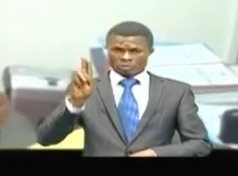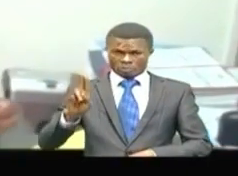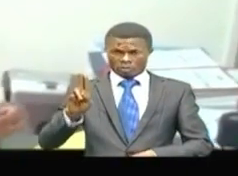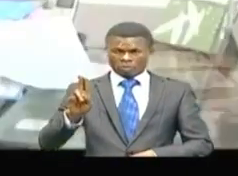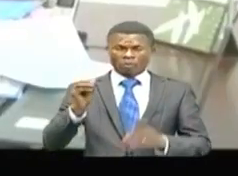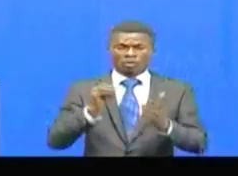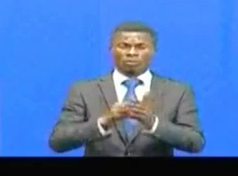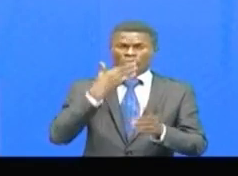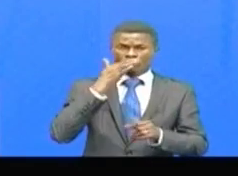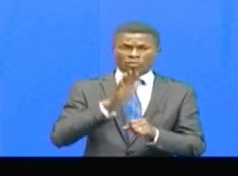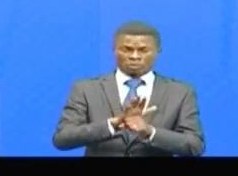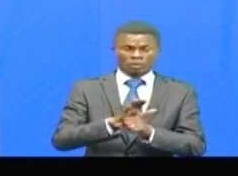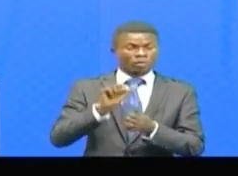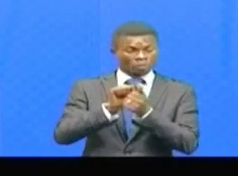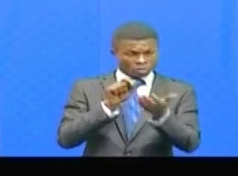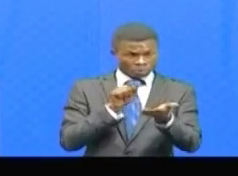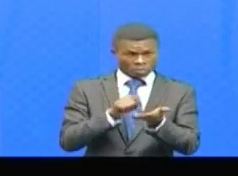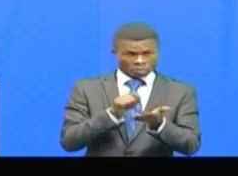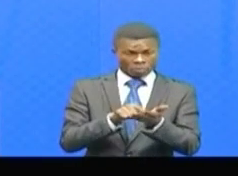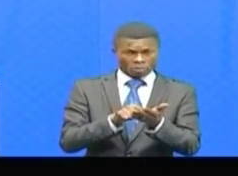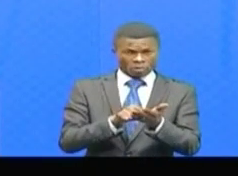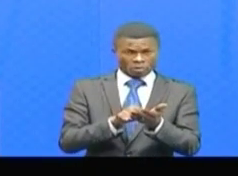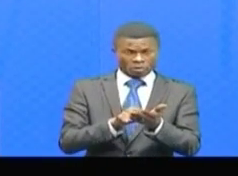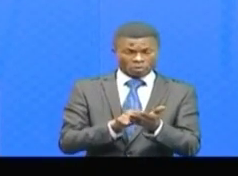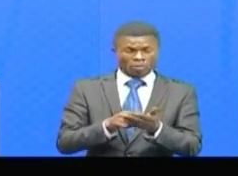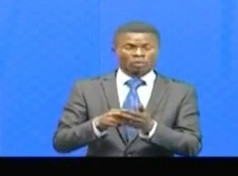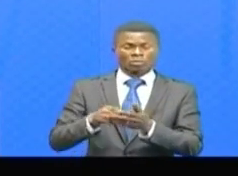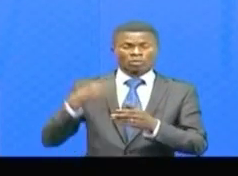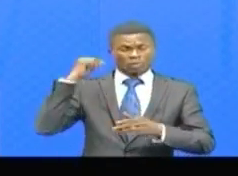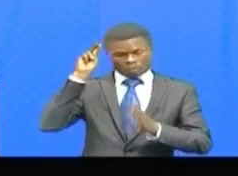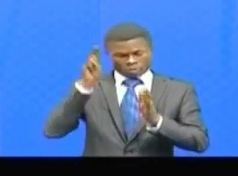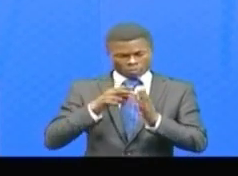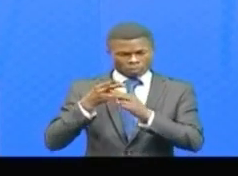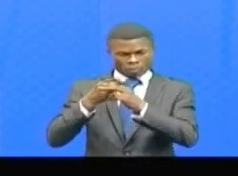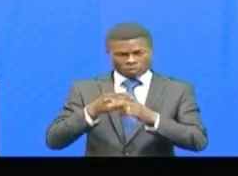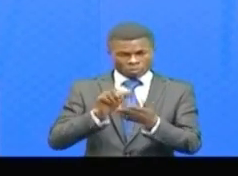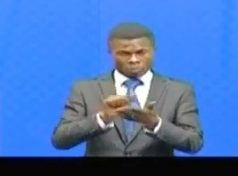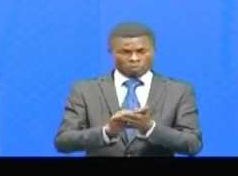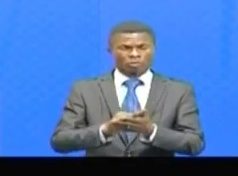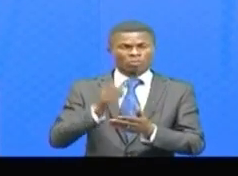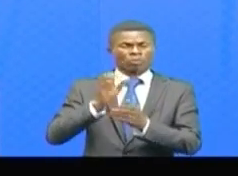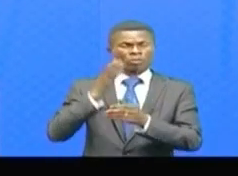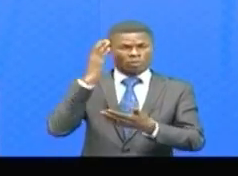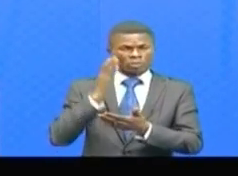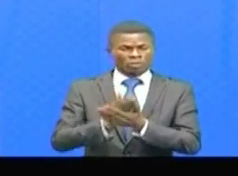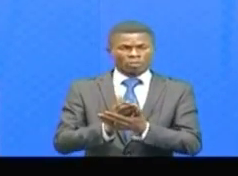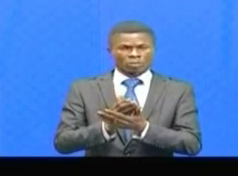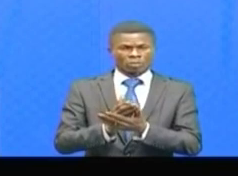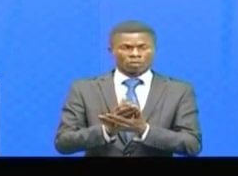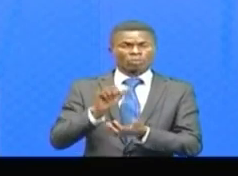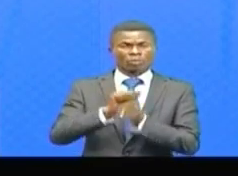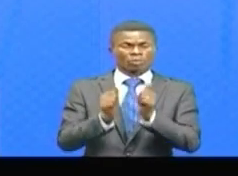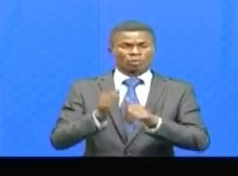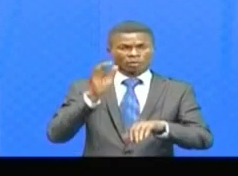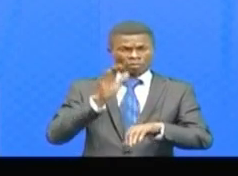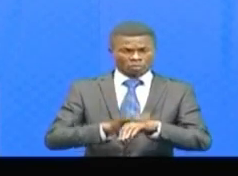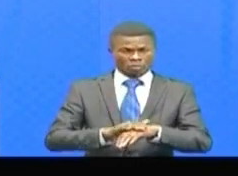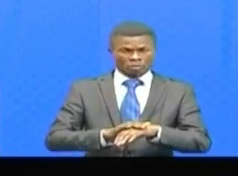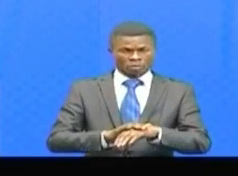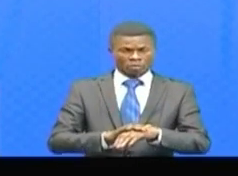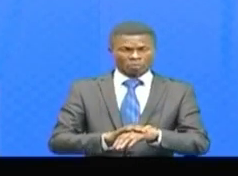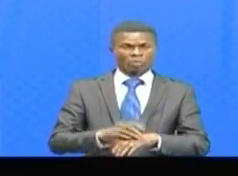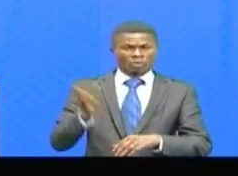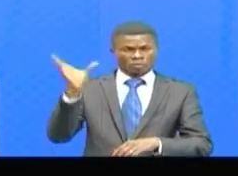rassuré que cette situation est suivie de très près par le gouvernement pour éviter la répétition de ce qui s'est passé à